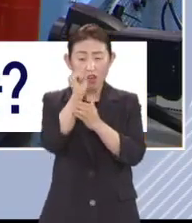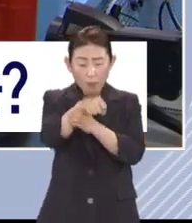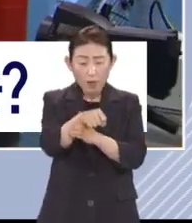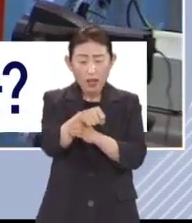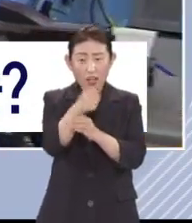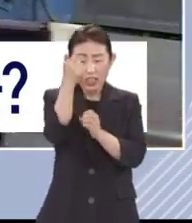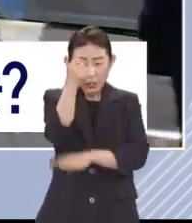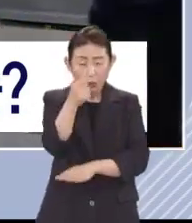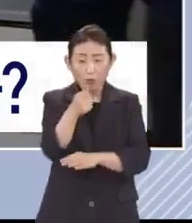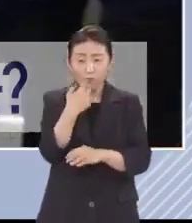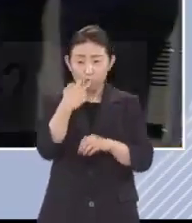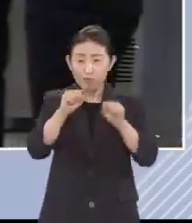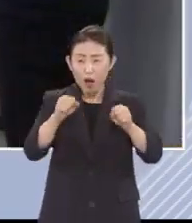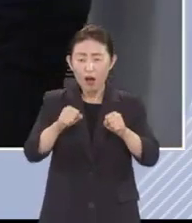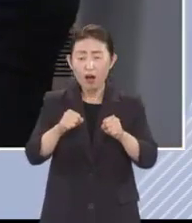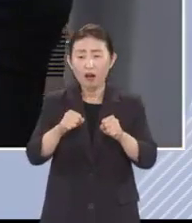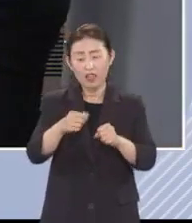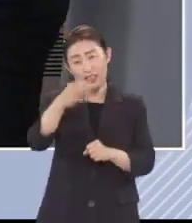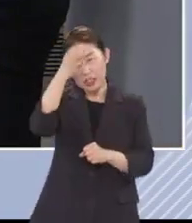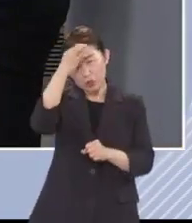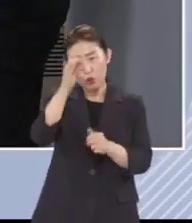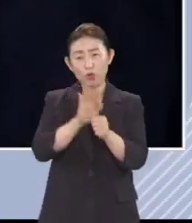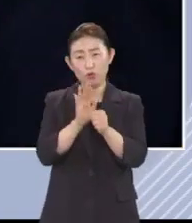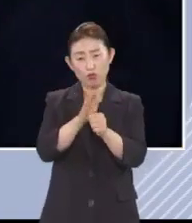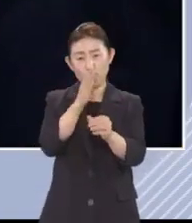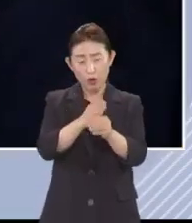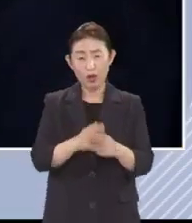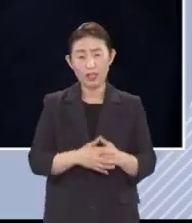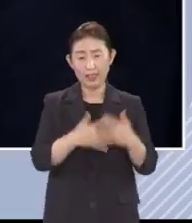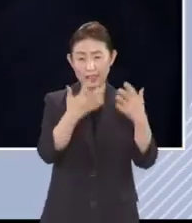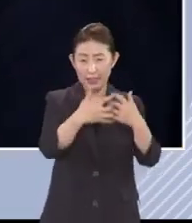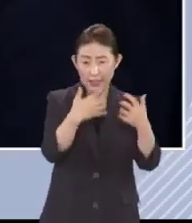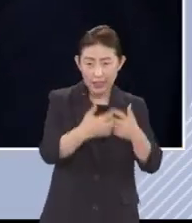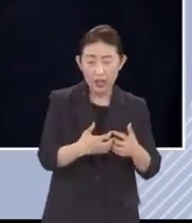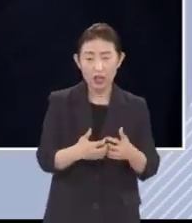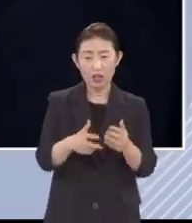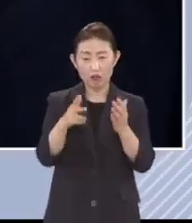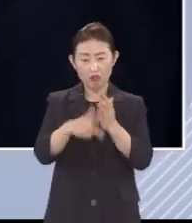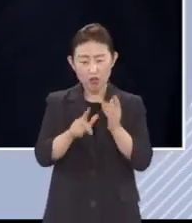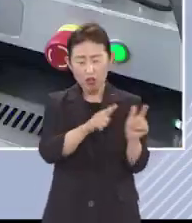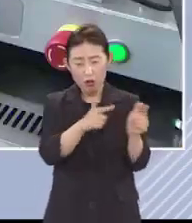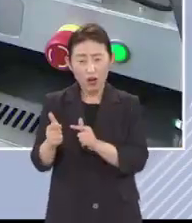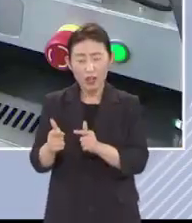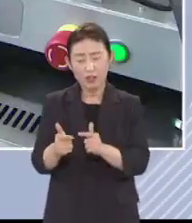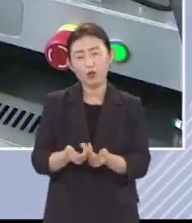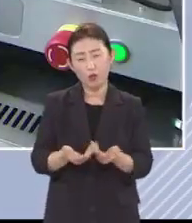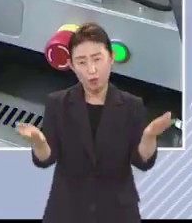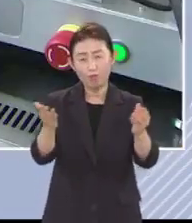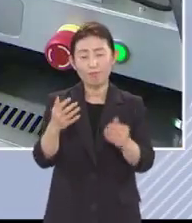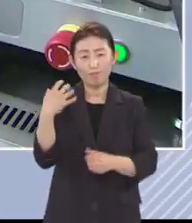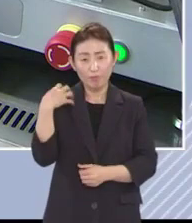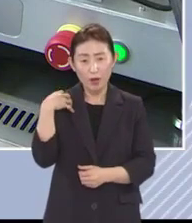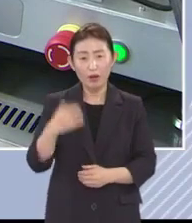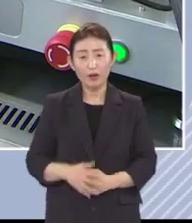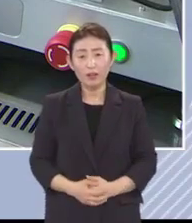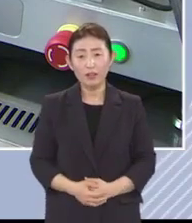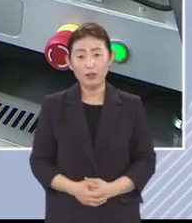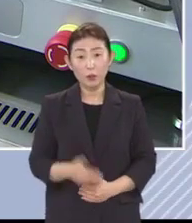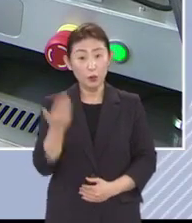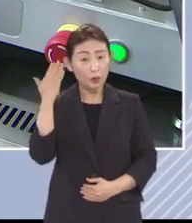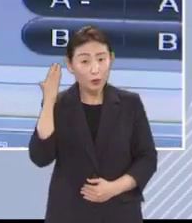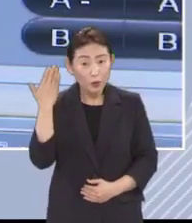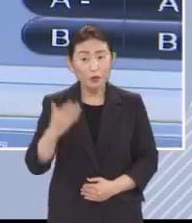되고요. 저희가 제조업에 필요한 기계 설비라든지 제조 장비를 공급해주는 그런 역할을 하고 있습니다. 그리고 최근에는